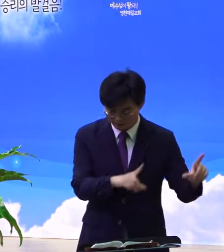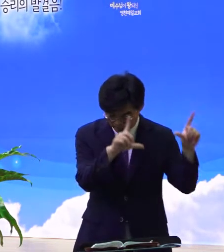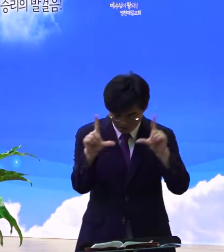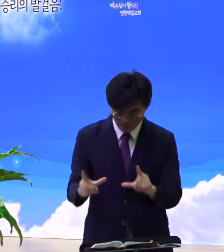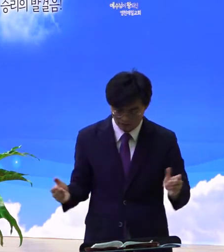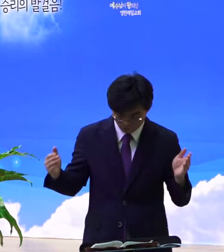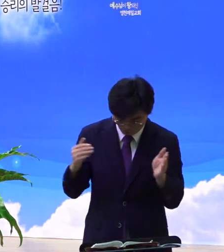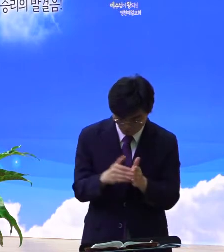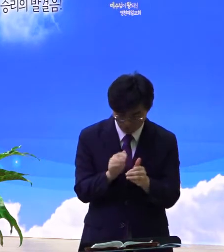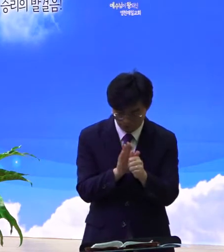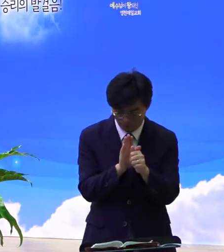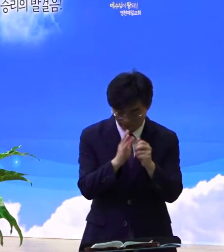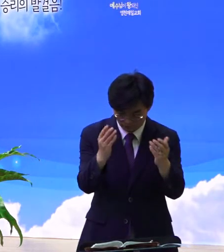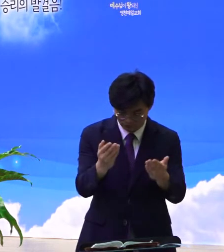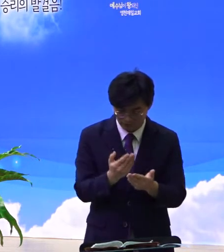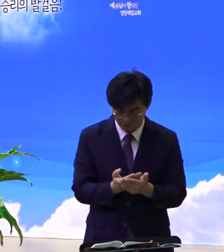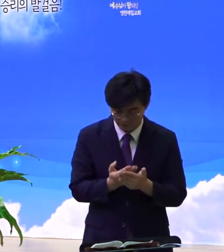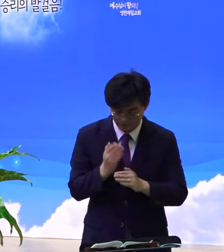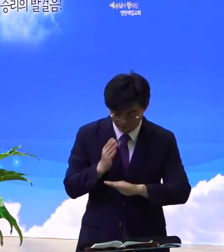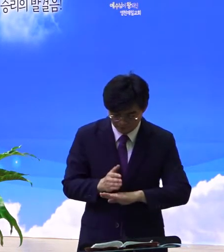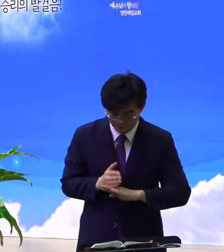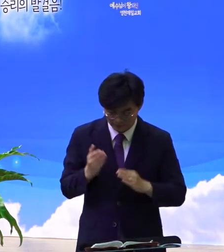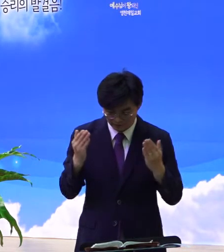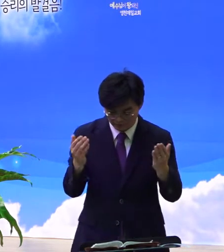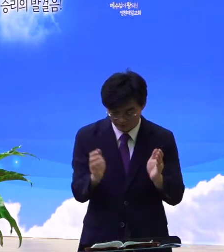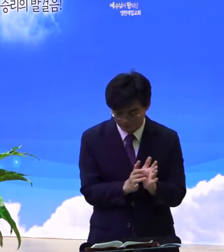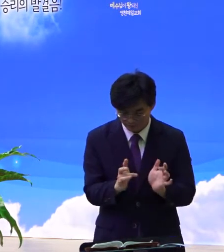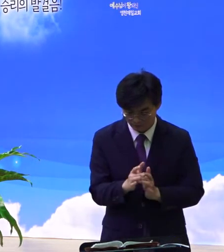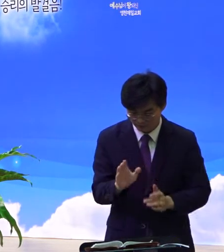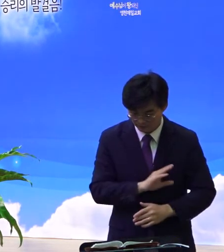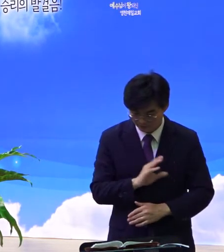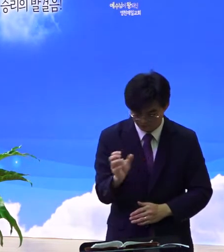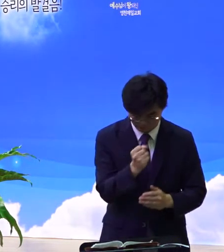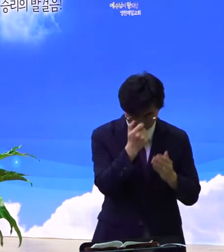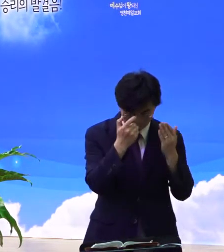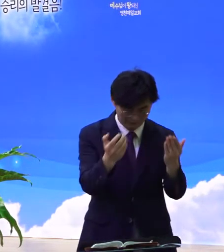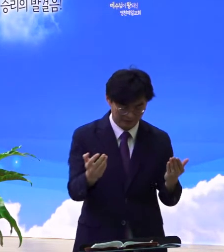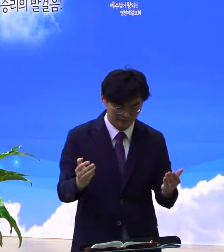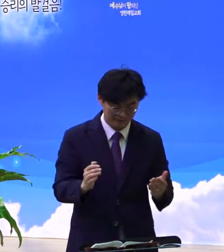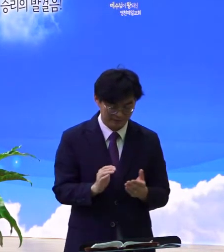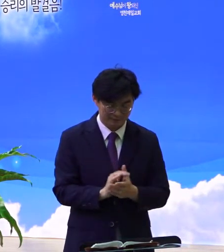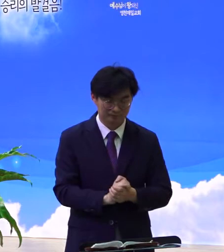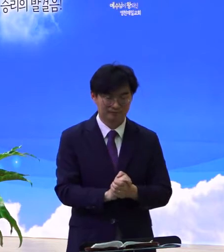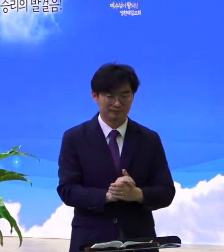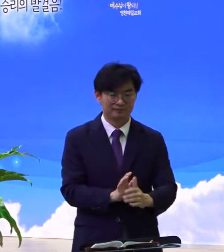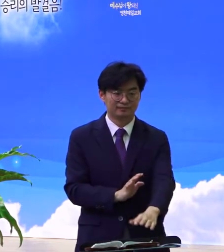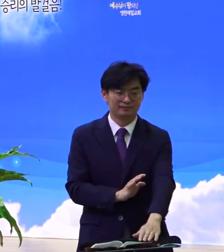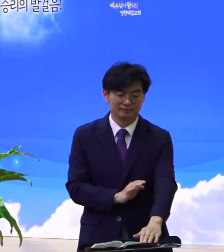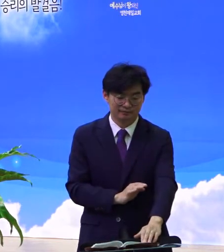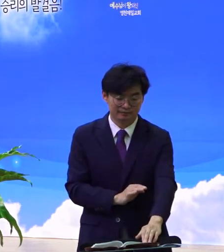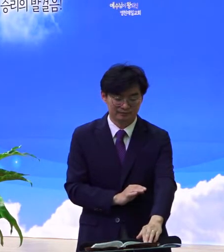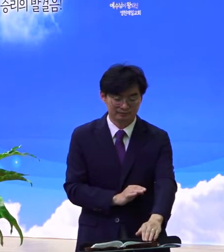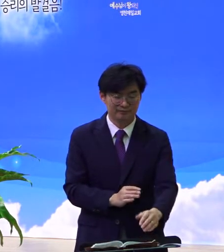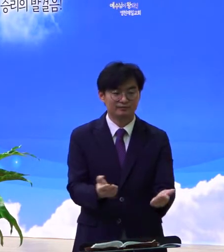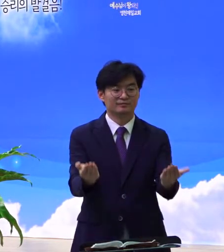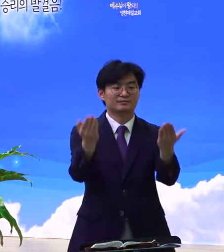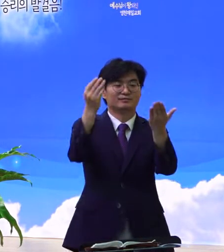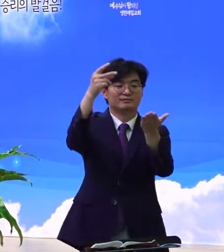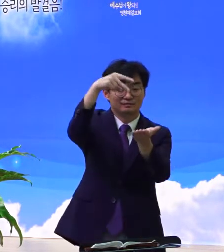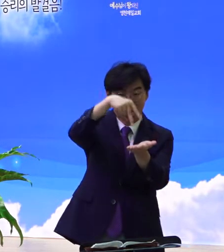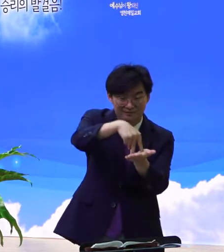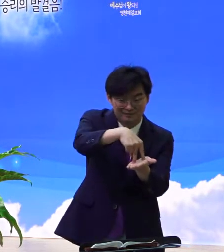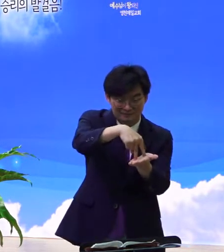하여 주시옵소서. 감사드리며 예수님의 이름으로 기도합니다. 아멘. 이제 다 같이